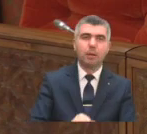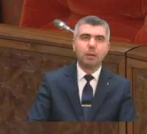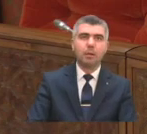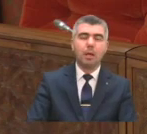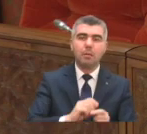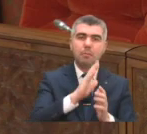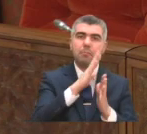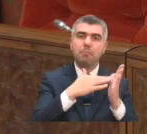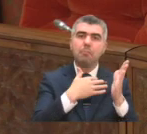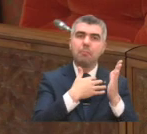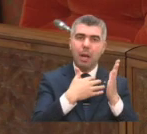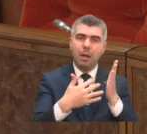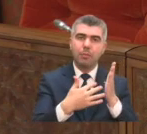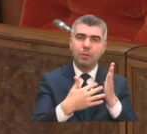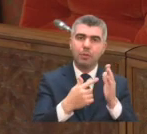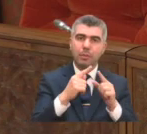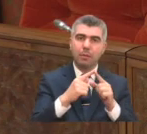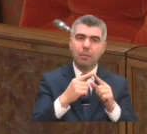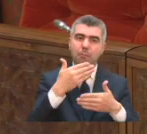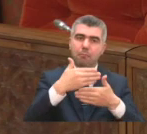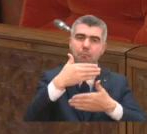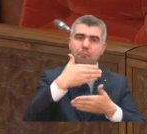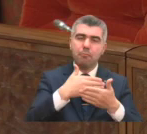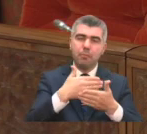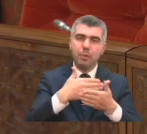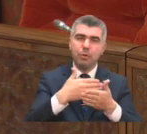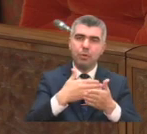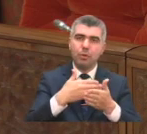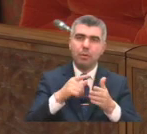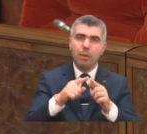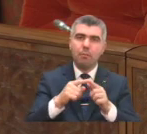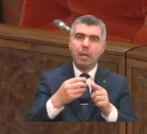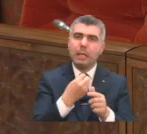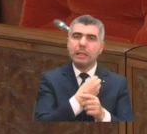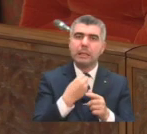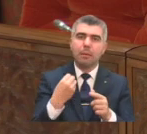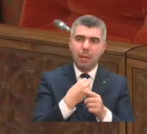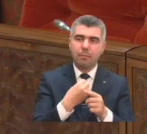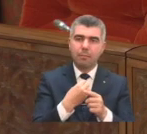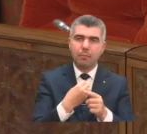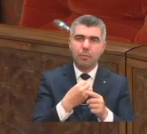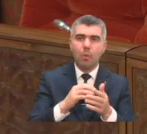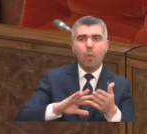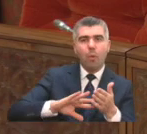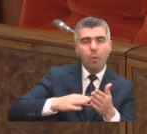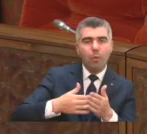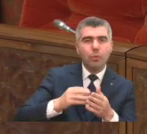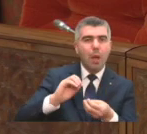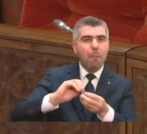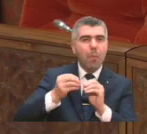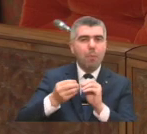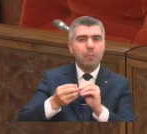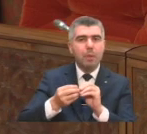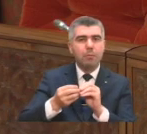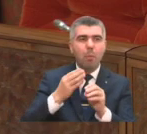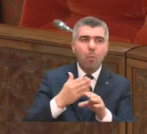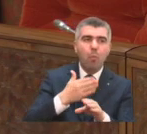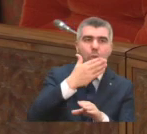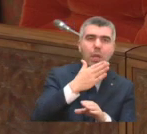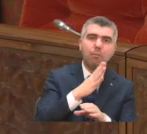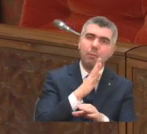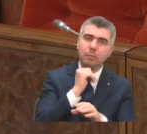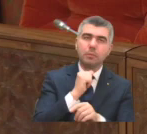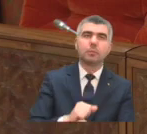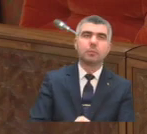برنامج ديال مستشفى جامعي غادي يتبنى كذلك اللي غادي يقدر يحل بعض المشكله ديال هذا الخصص، كذلك